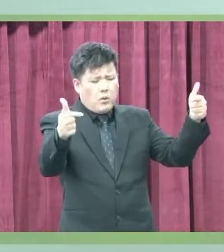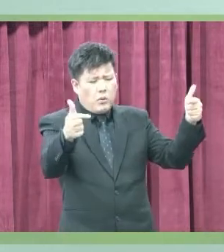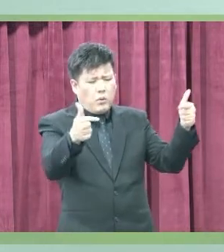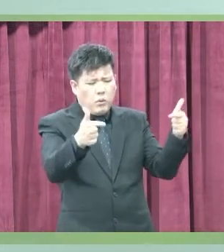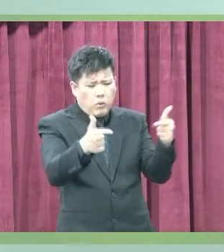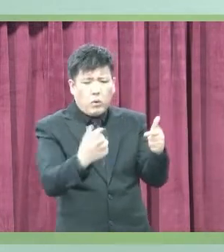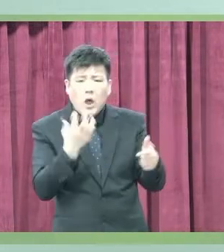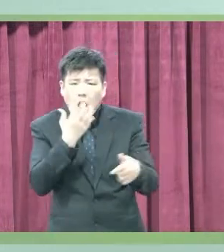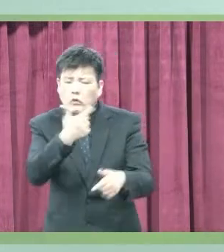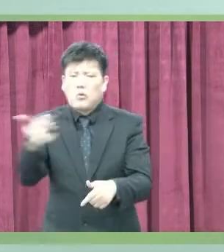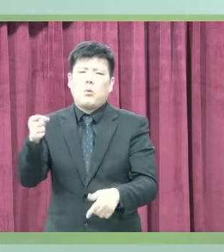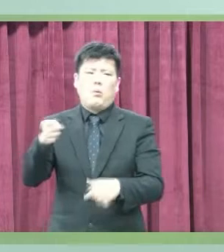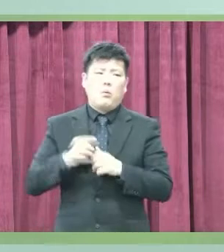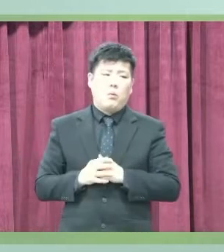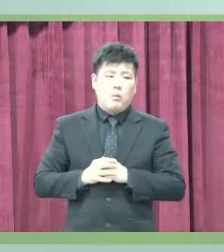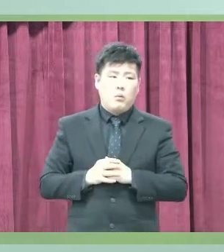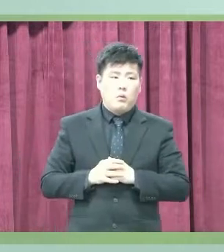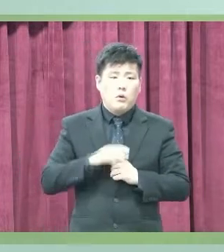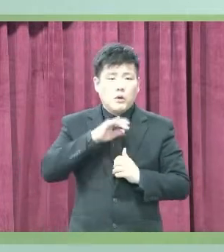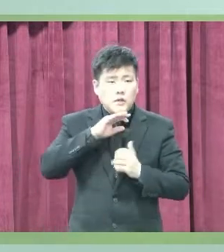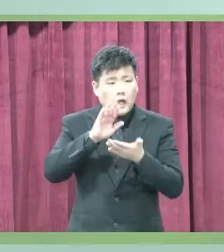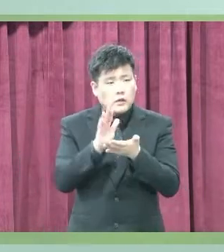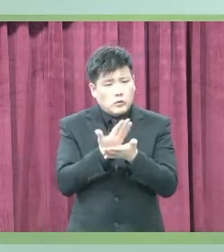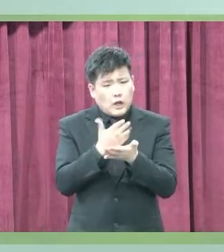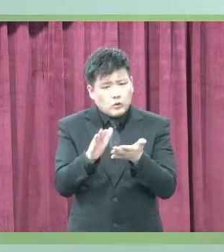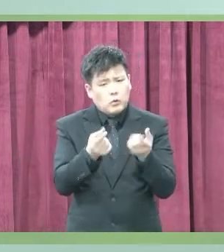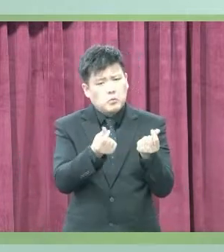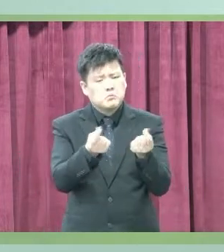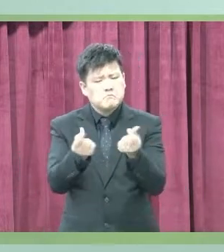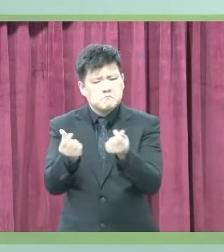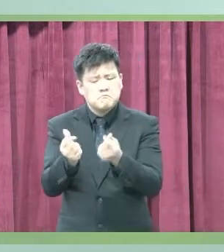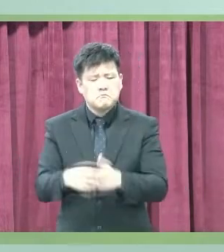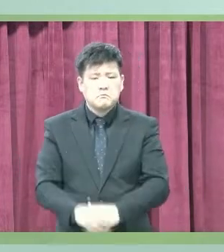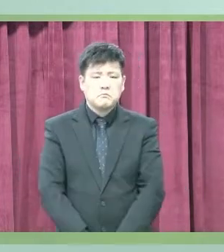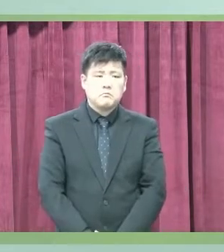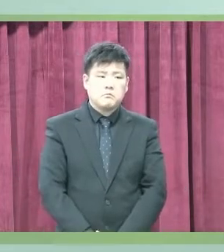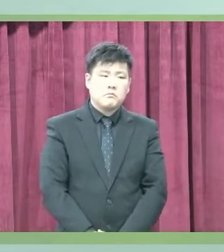있습니다. 연령 표준화를 했을 때에도 역시 비슷한 패턴을 보이고 있습니다.